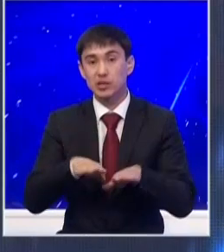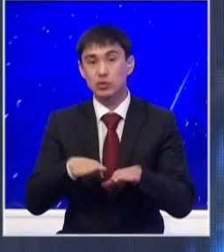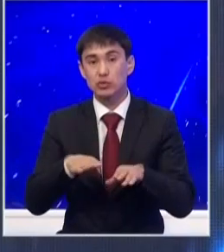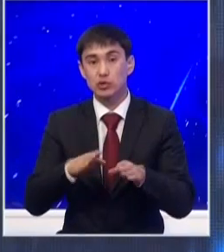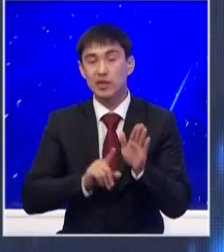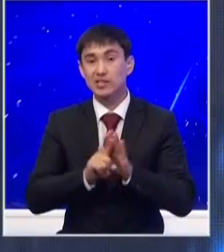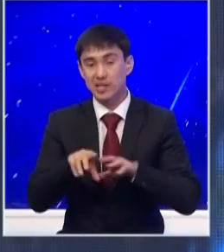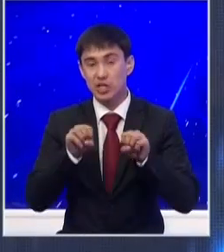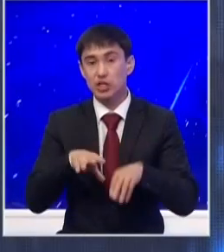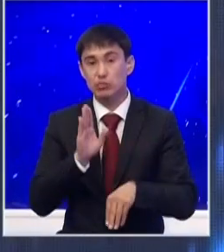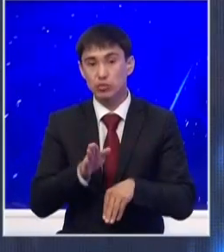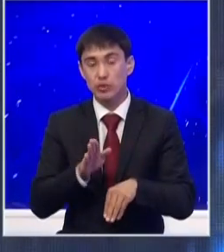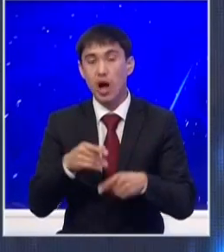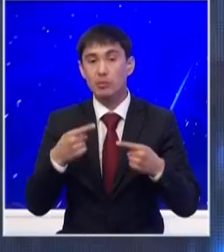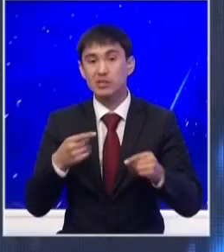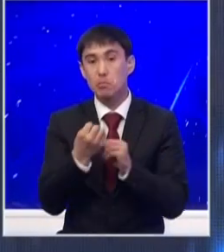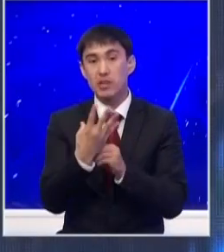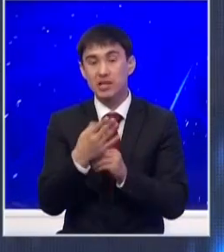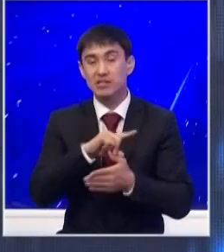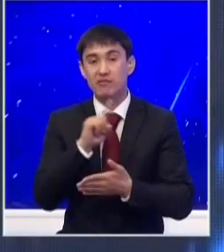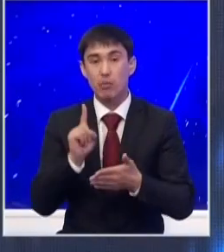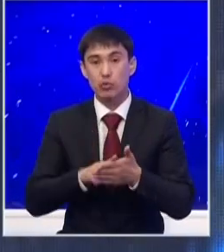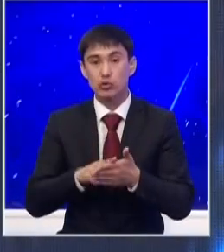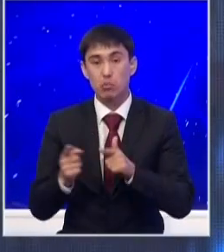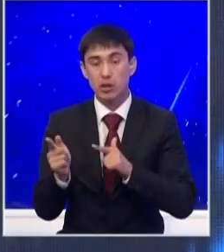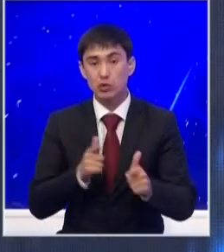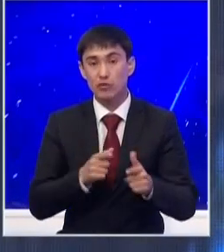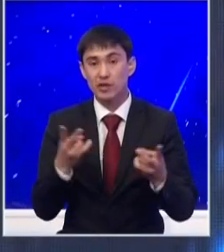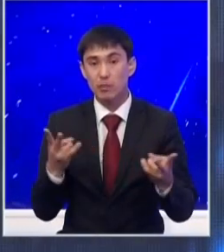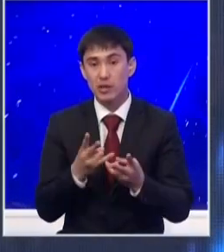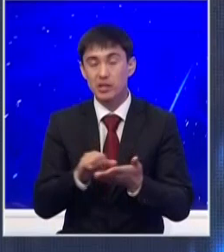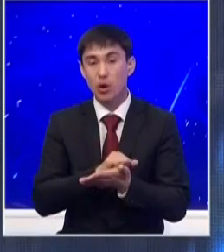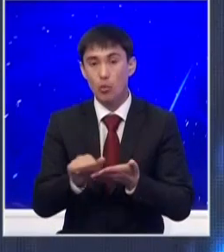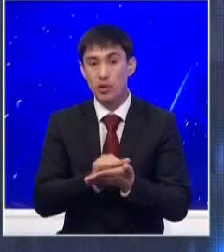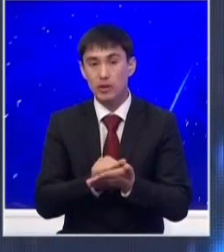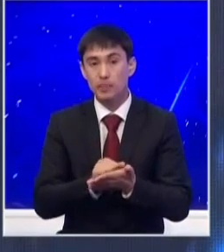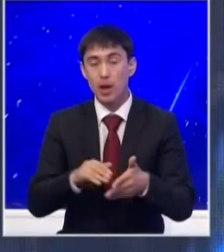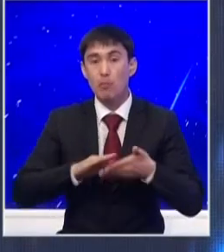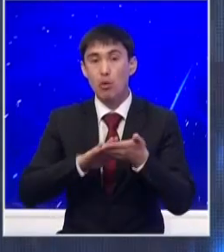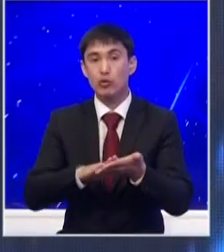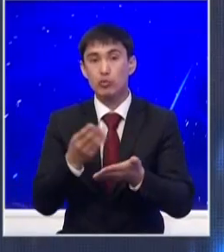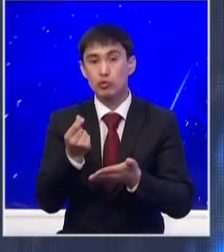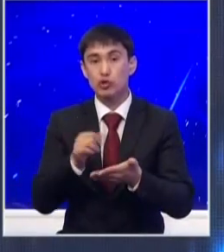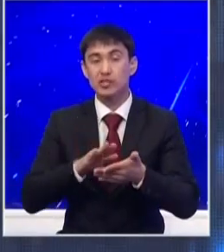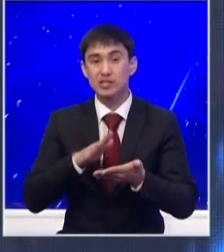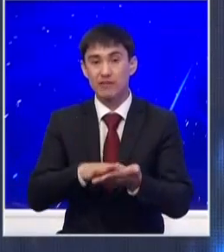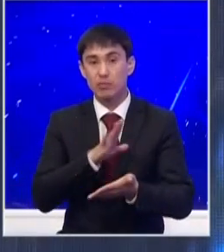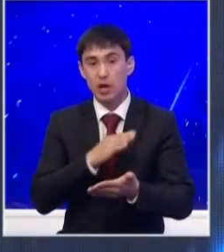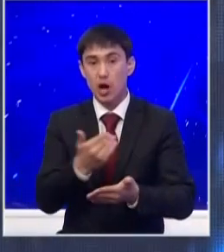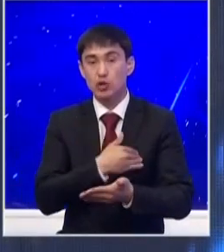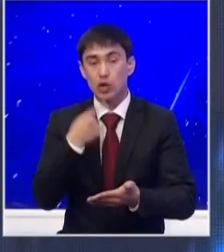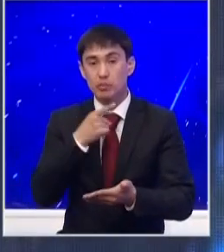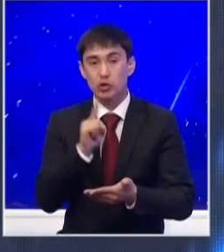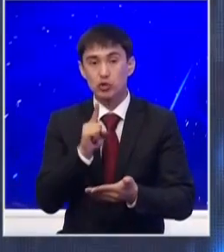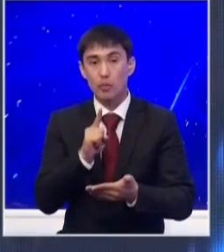уже на стадии решения по остальным 15 вопросам подготовленной необходимые документы поданные и бюджетные заявки хочу